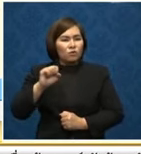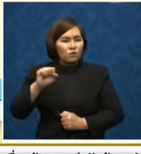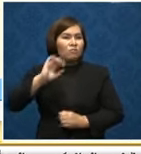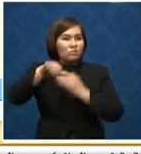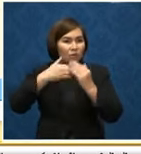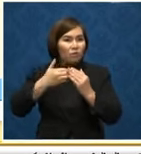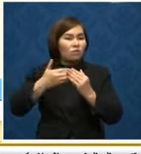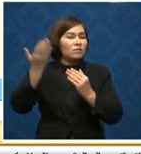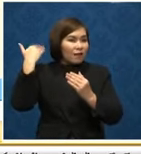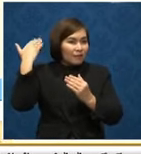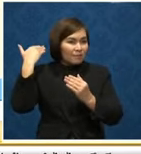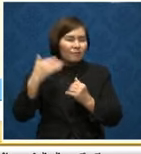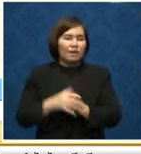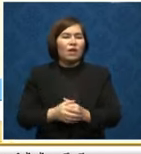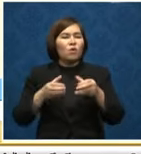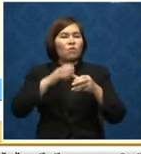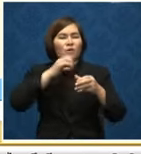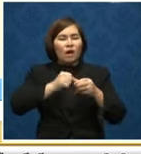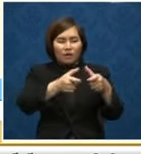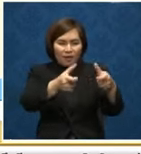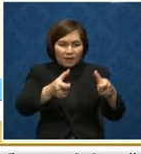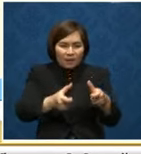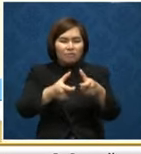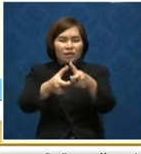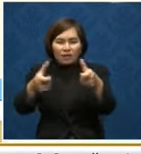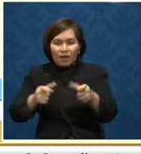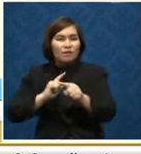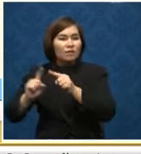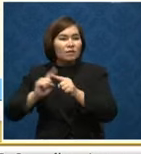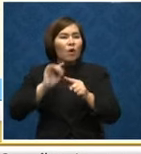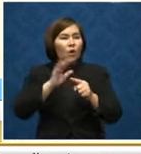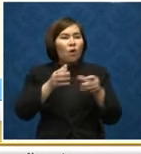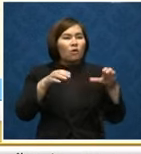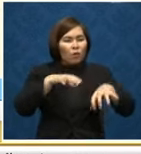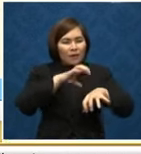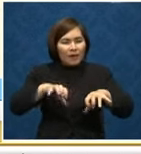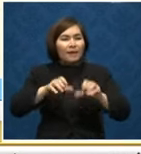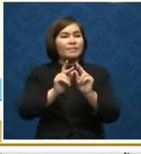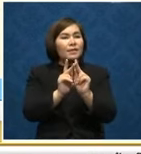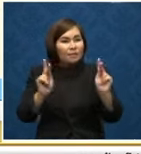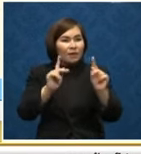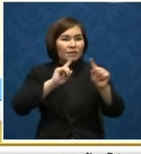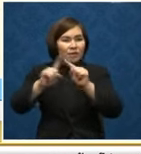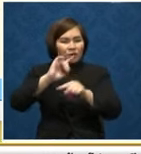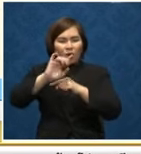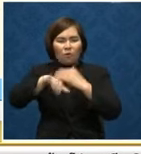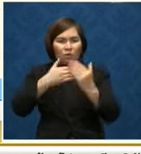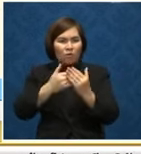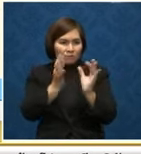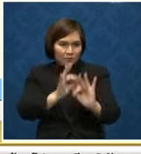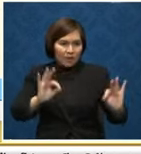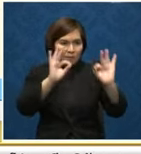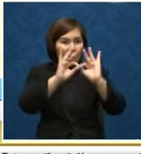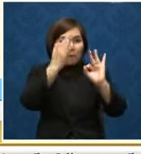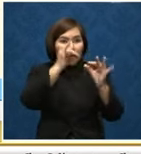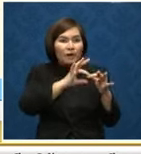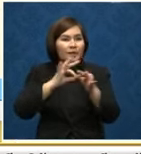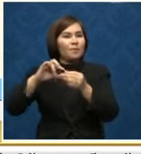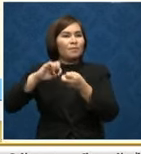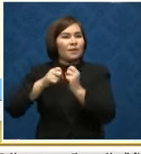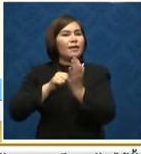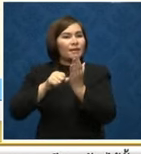ห็นว่ารายงานของทุกหน่วยงานรายงานของคณะกรรมการมีความสำคัญและนำไปสู่การแก้ไขปัญหาผมยกตัวอย่าง